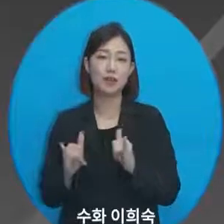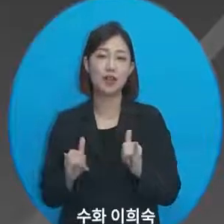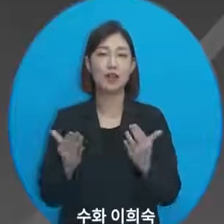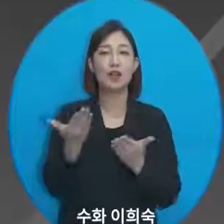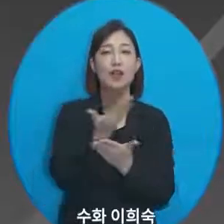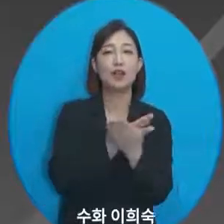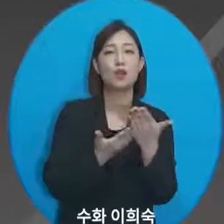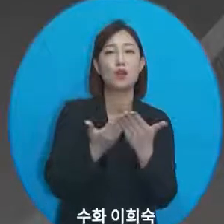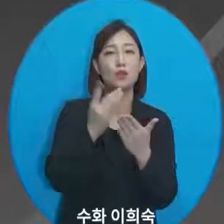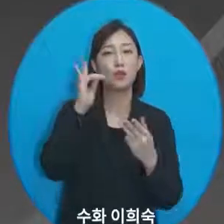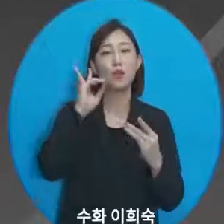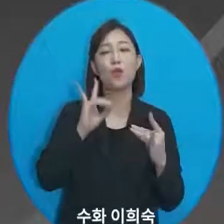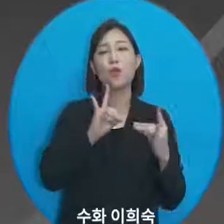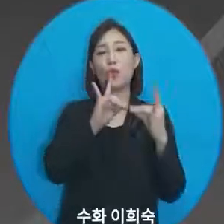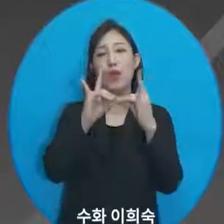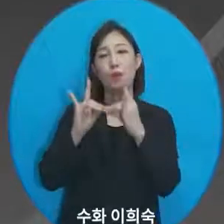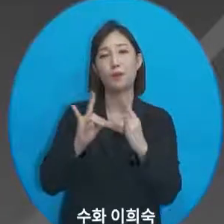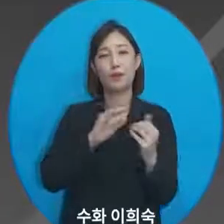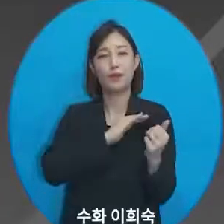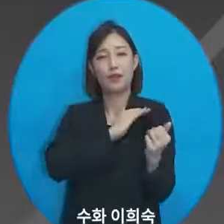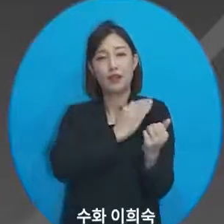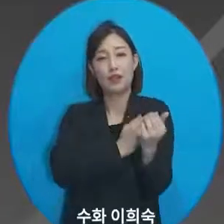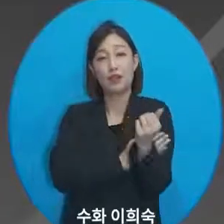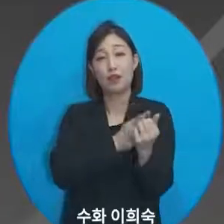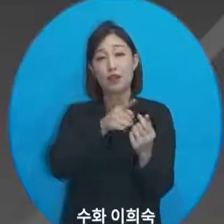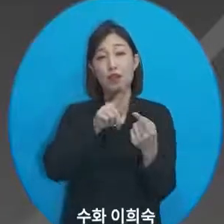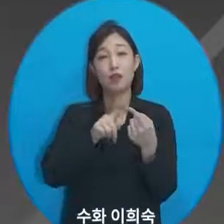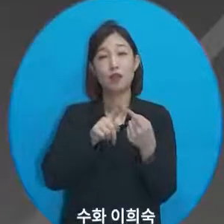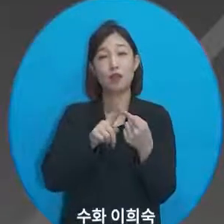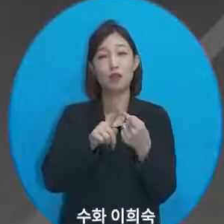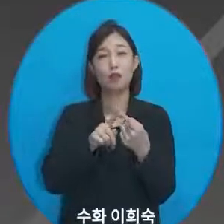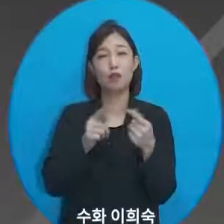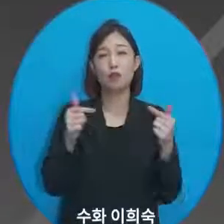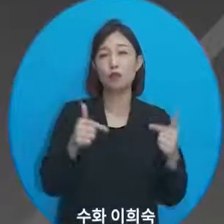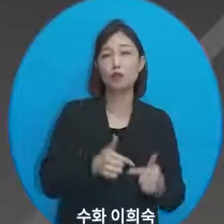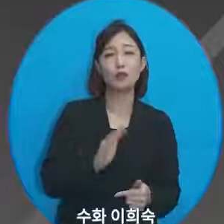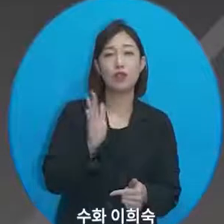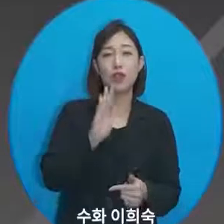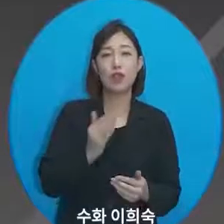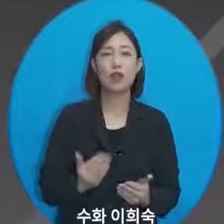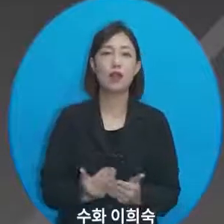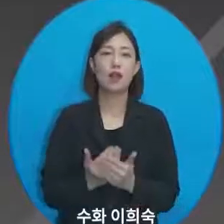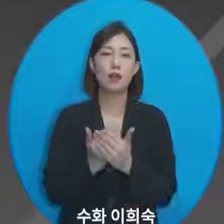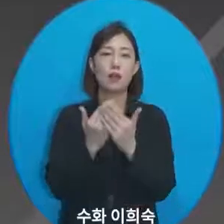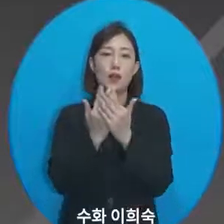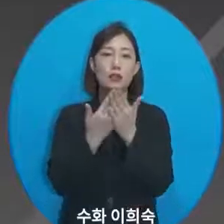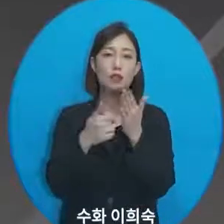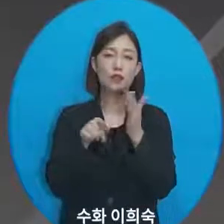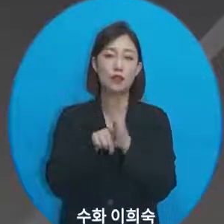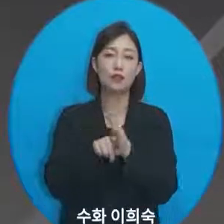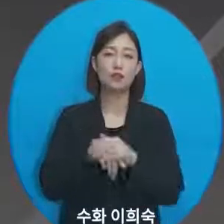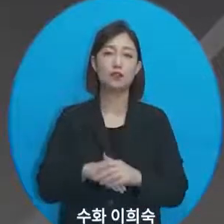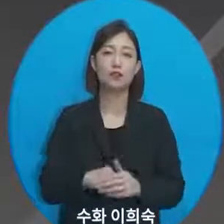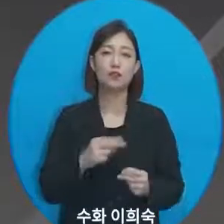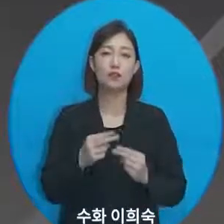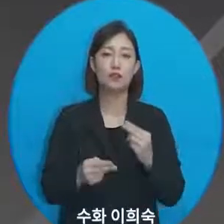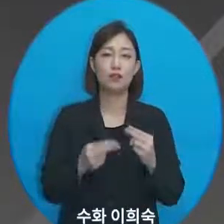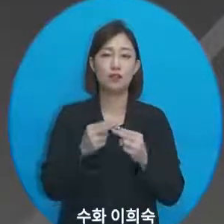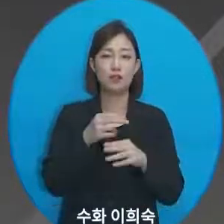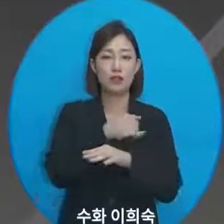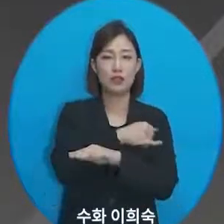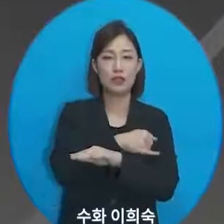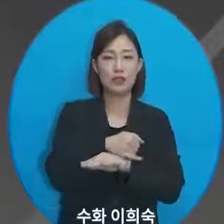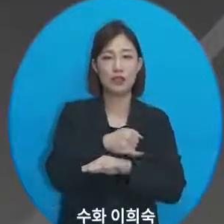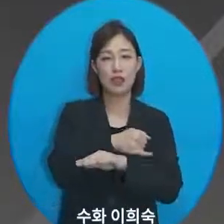교감할 수 있는 이 공감력을 어떻게 키워나갈 수 있을까? 이 관점으로 유니버셜 디자인의